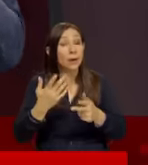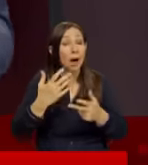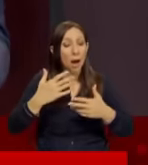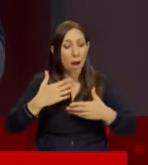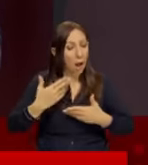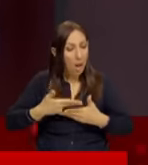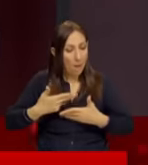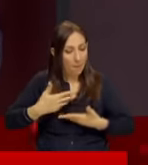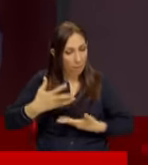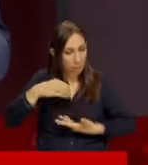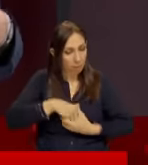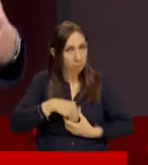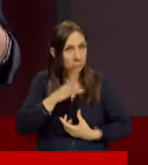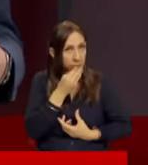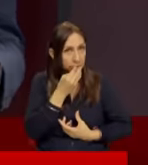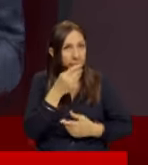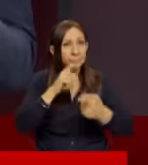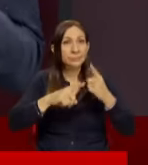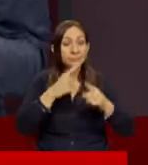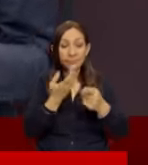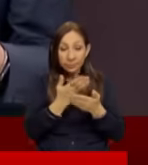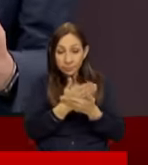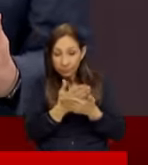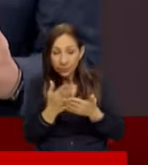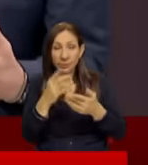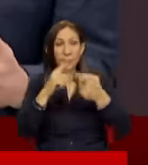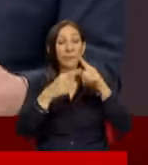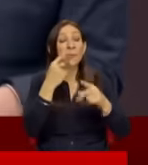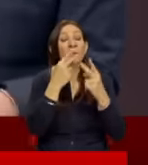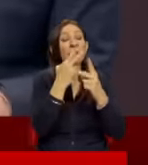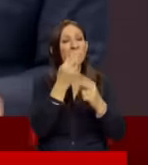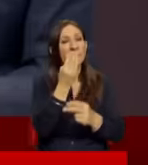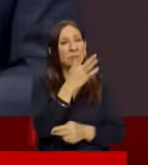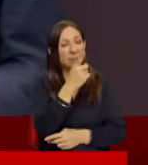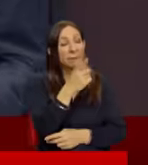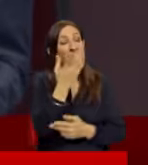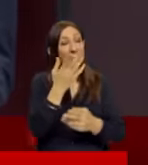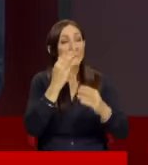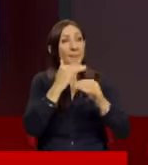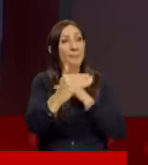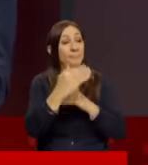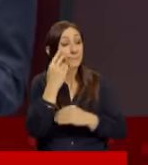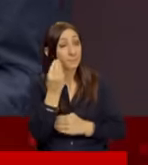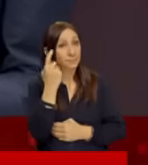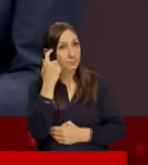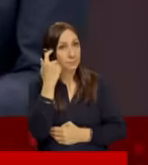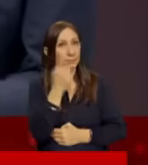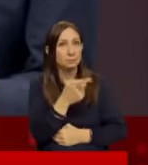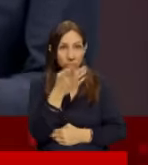birikimli, donanımlı, siyasetin nasıl, siyaset dilini biliyor. Evet, vatandaşı da iyi tanıyor,